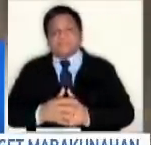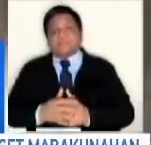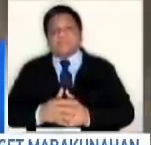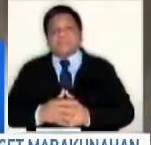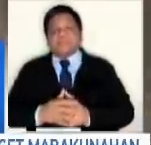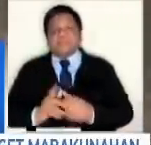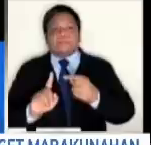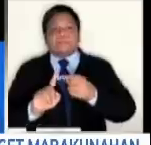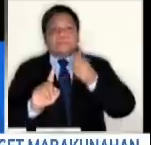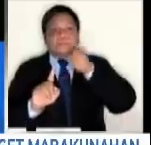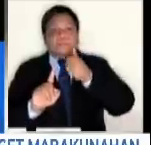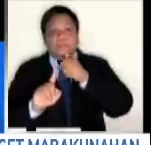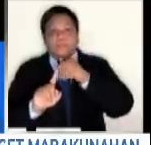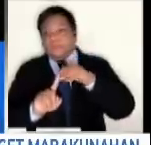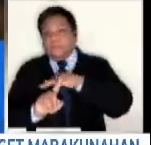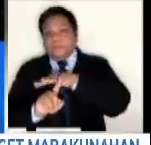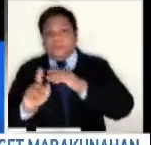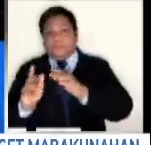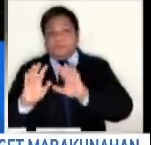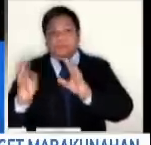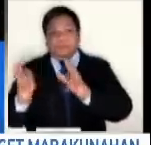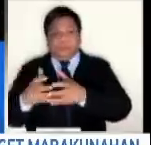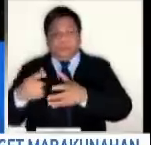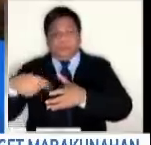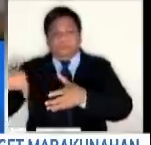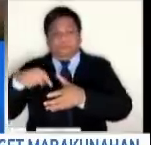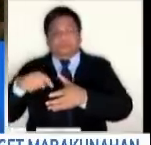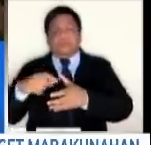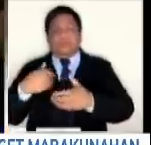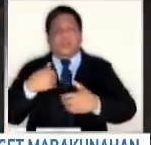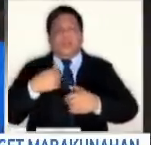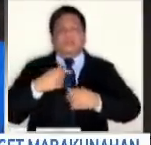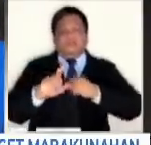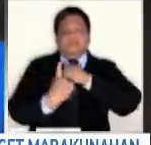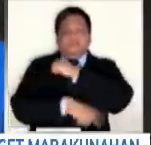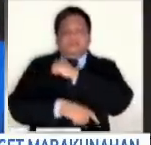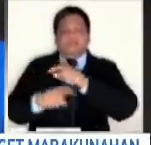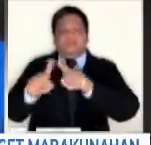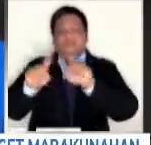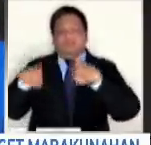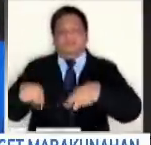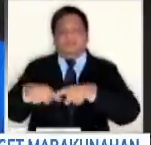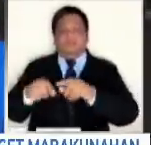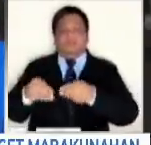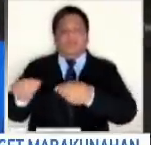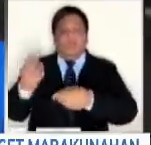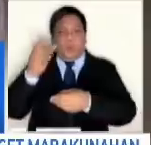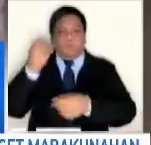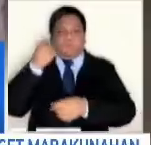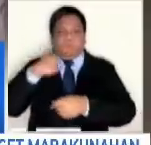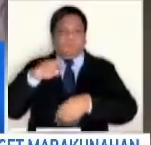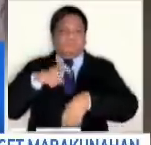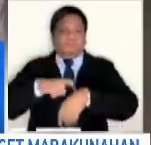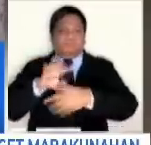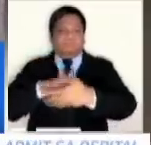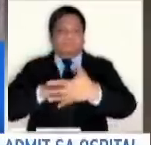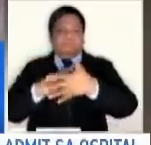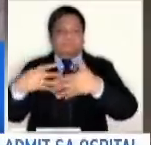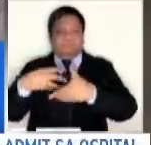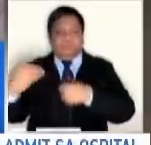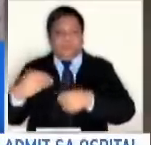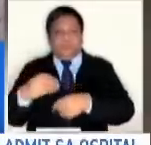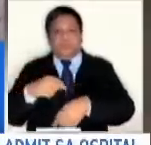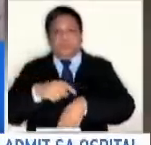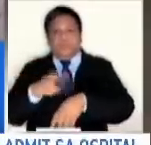mga kapitbahay natikitan pa ng Task Force Disiplina dahil sa paglabag sa curfew. Pasado alas 4 pa lang daw kasi na madaling araw ay papunta na